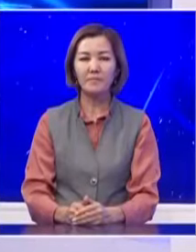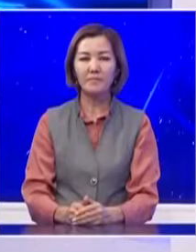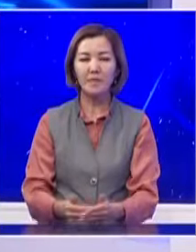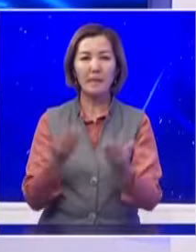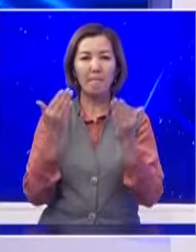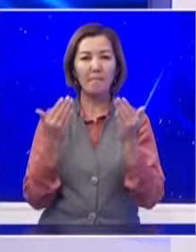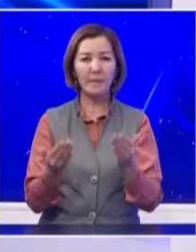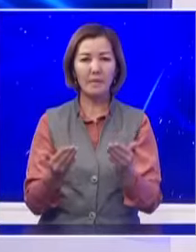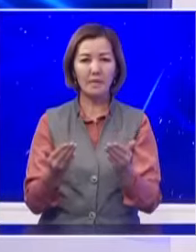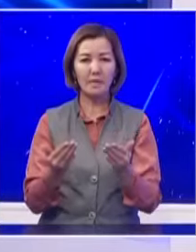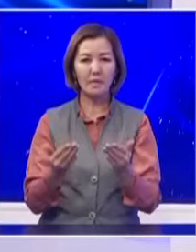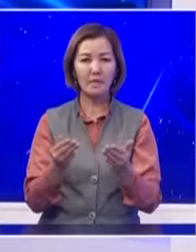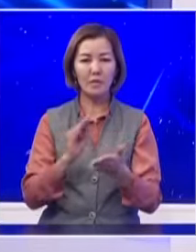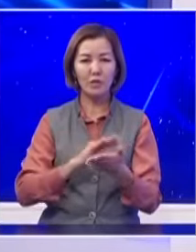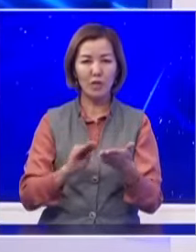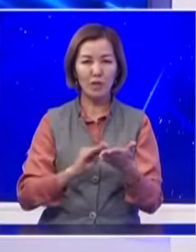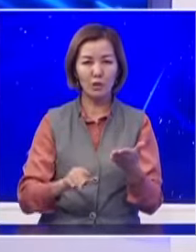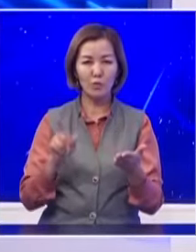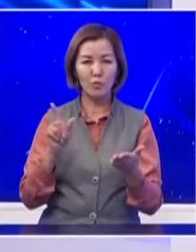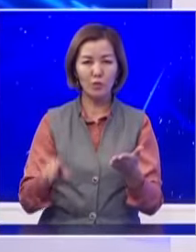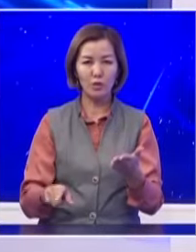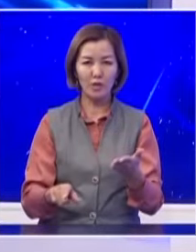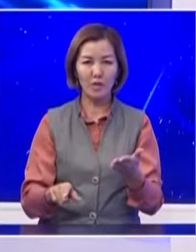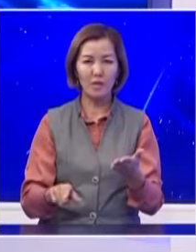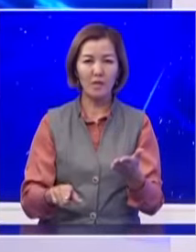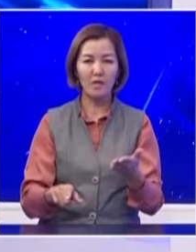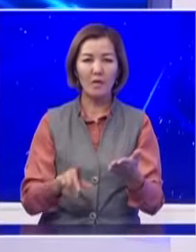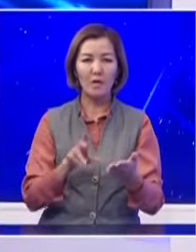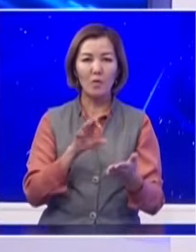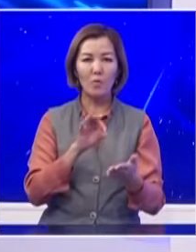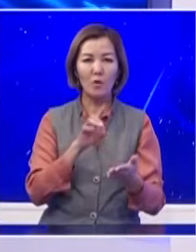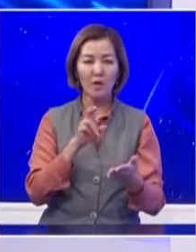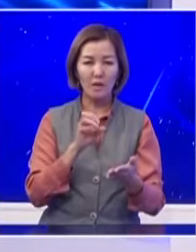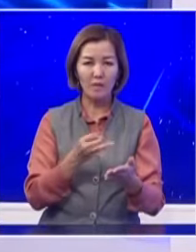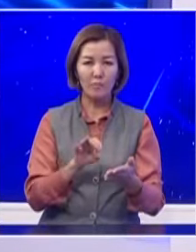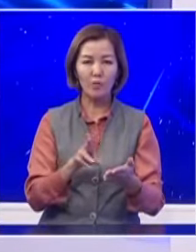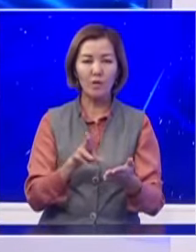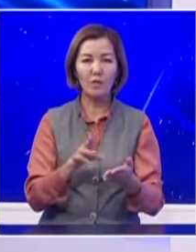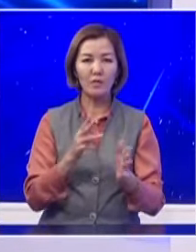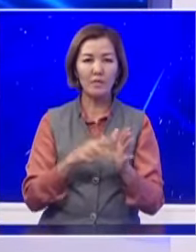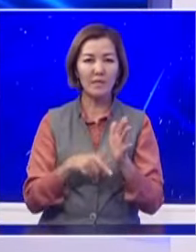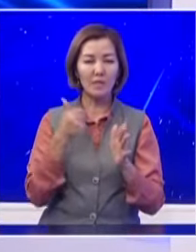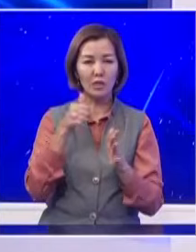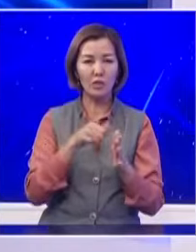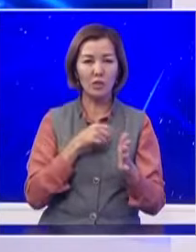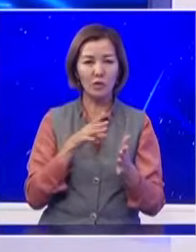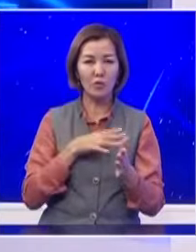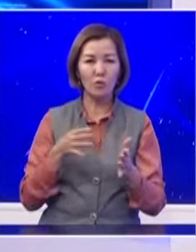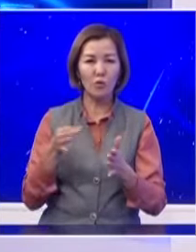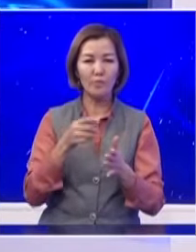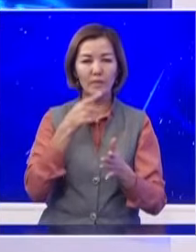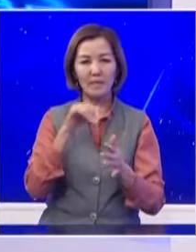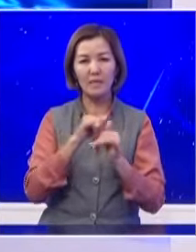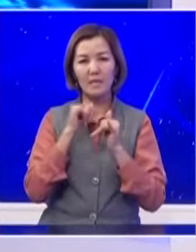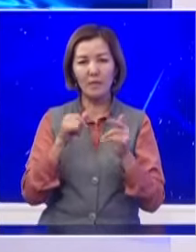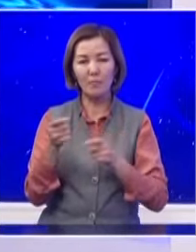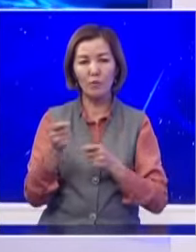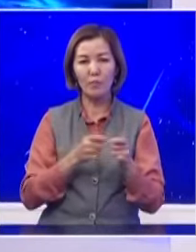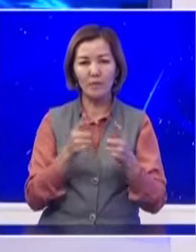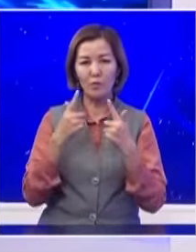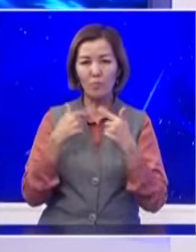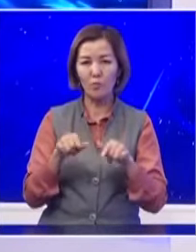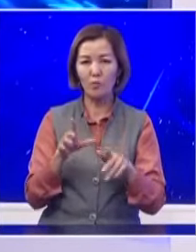Биыл көрнекті жазушы, драматург, журналист Оралхан Бөкейдің туғанына 80 жыл. Аясында облыстық тілдерді дамыту басқармасының